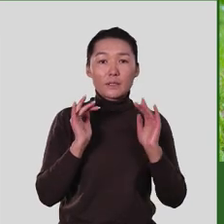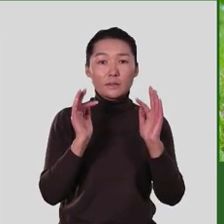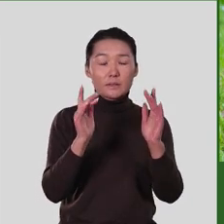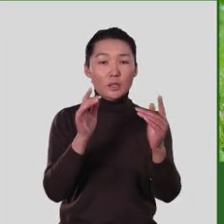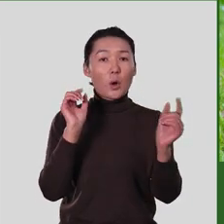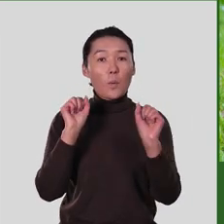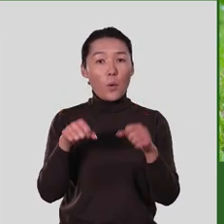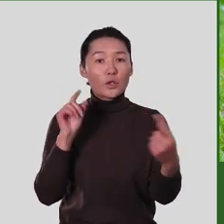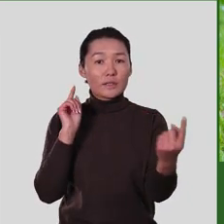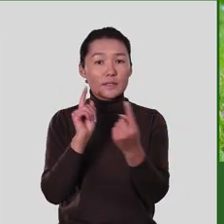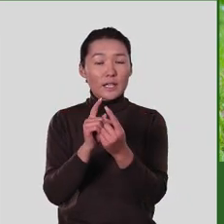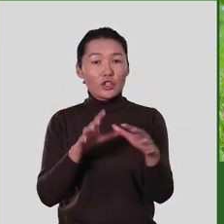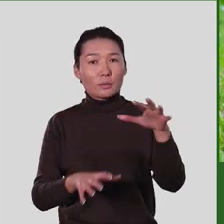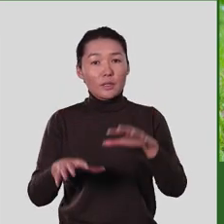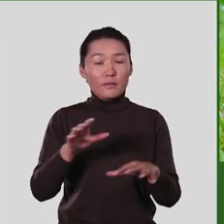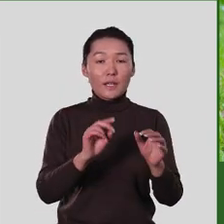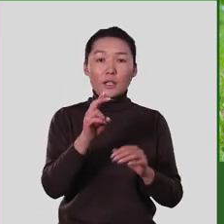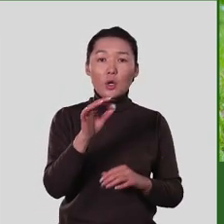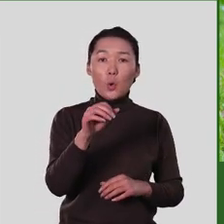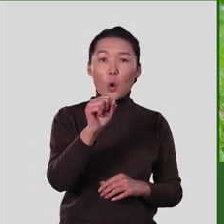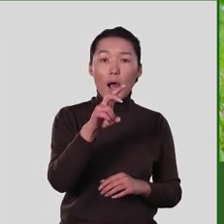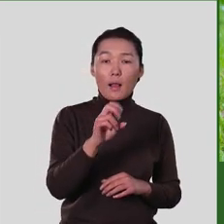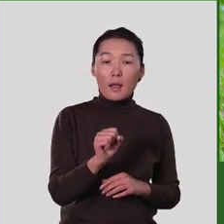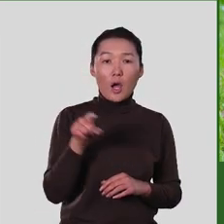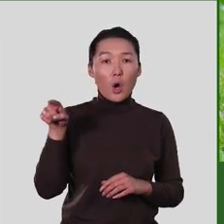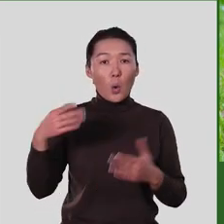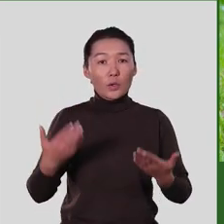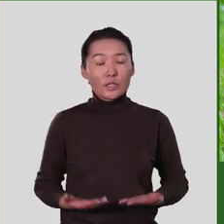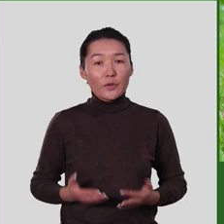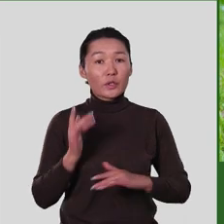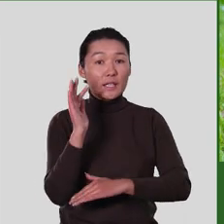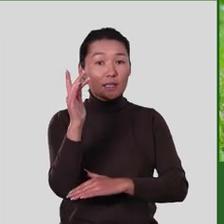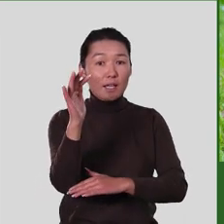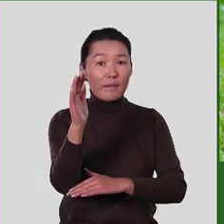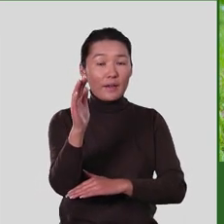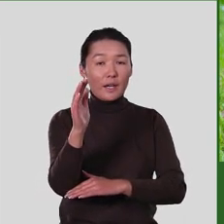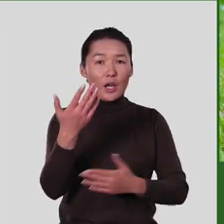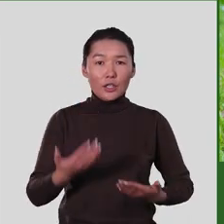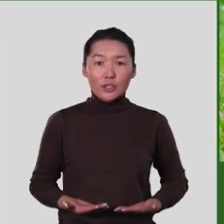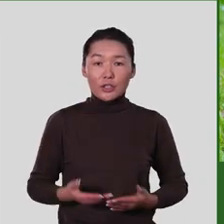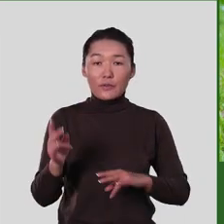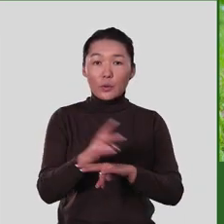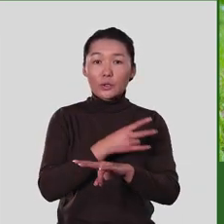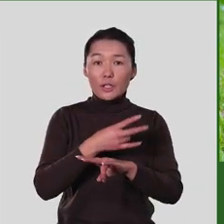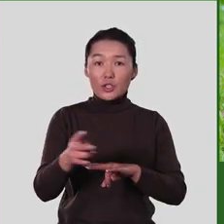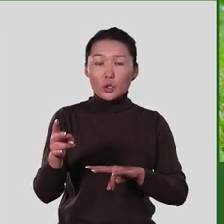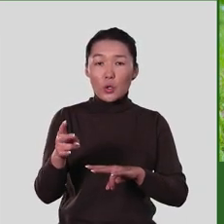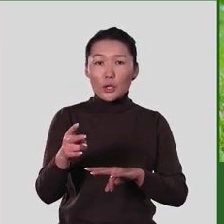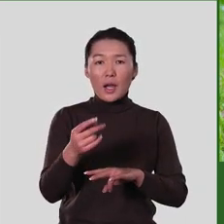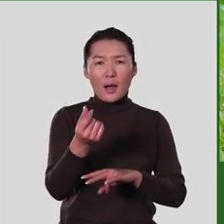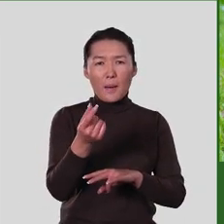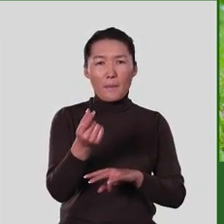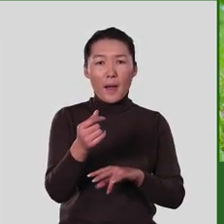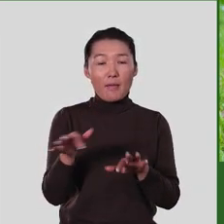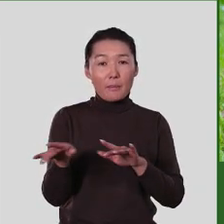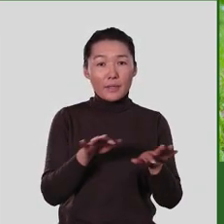сумчатого медведя-коала. Он живет на деревьях и ведет ночной малоподвижный образ жизни.